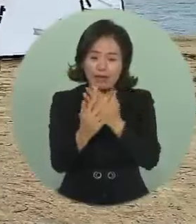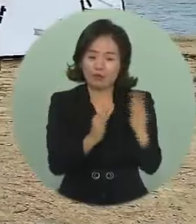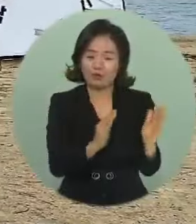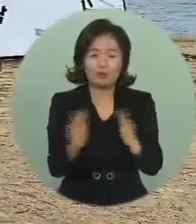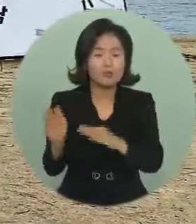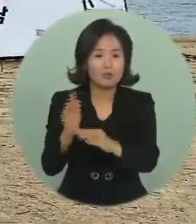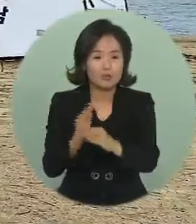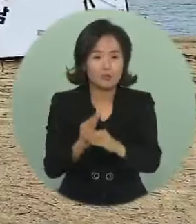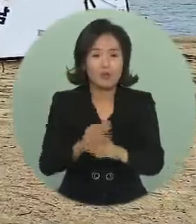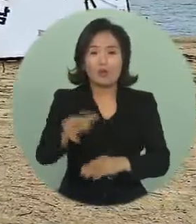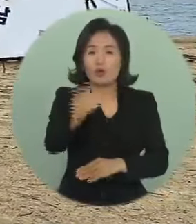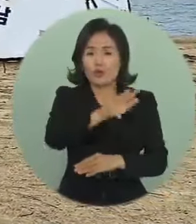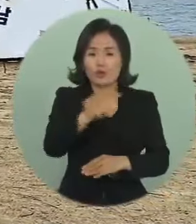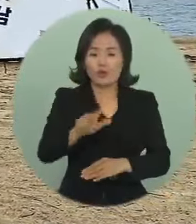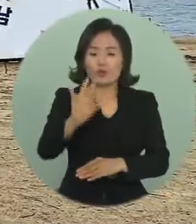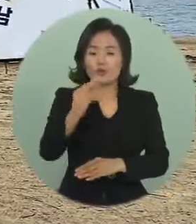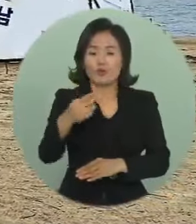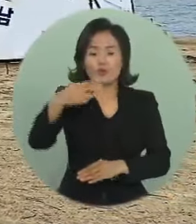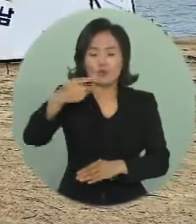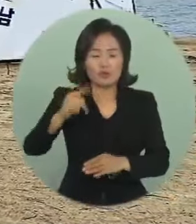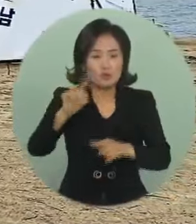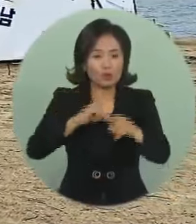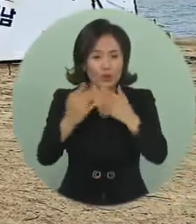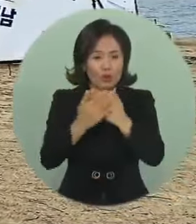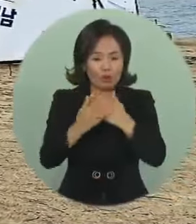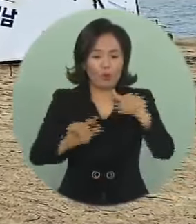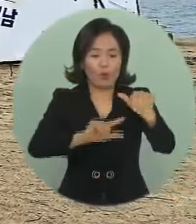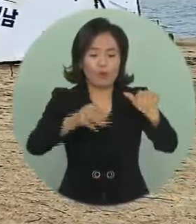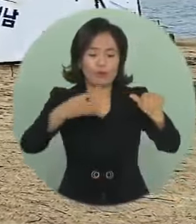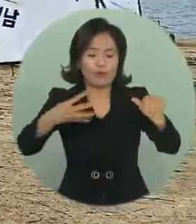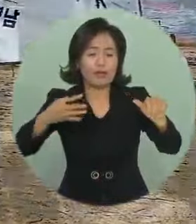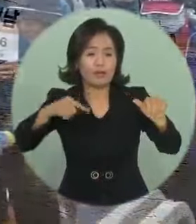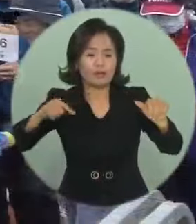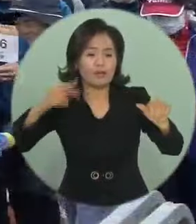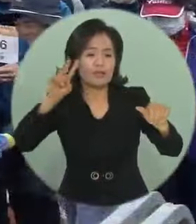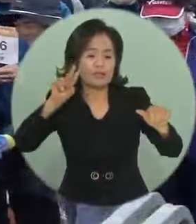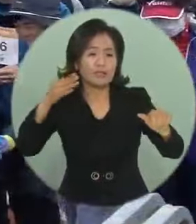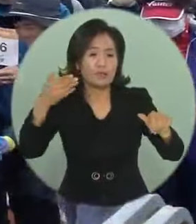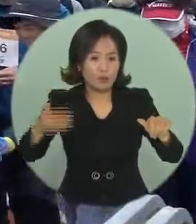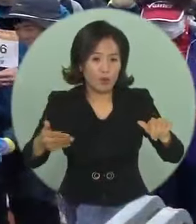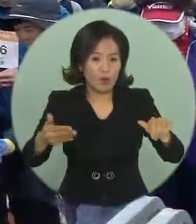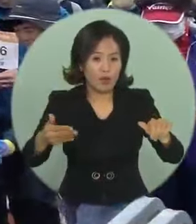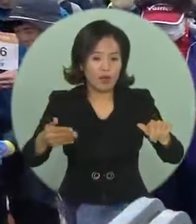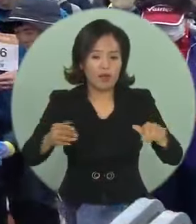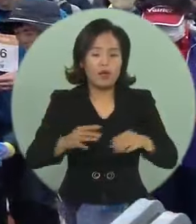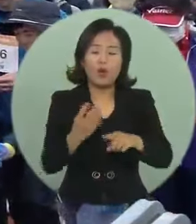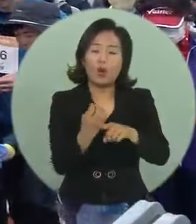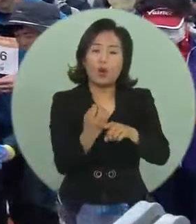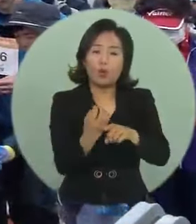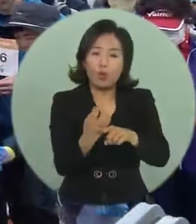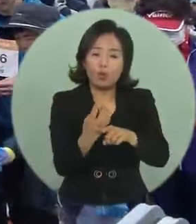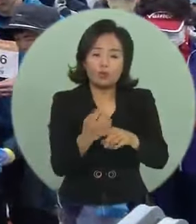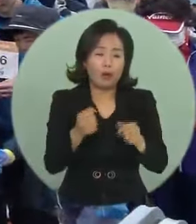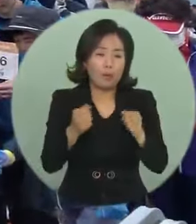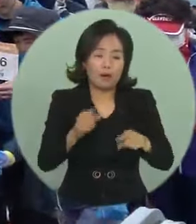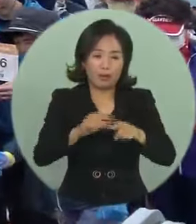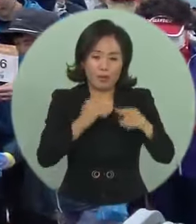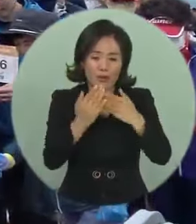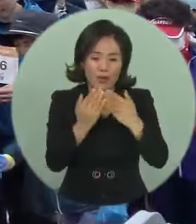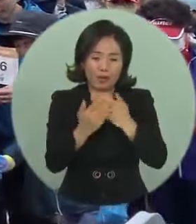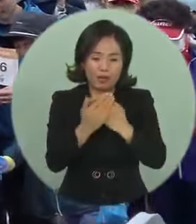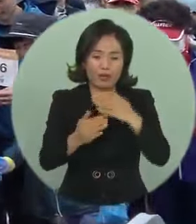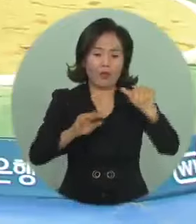준비됐습니다 전국 요트 대회는 다음 달 4일부터 이틀간 보성 녹차 마라톤 대회는 4일 하루